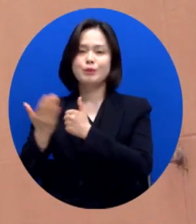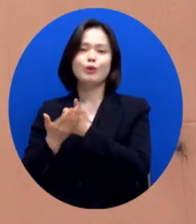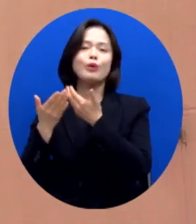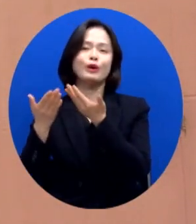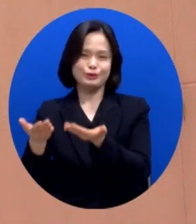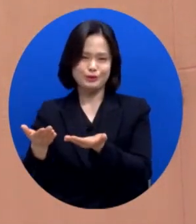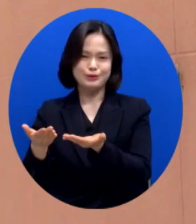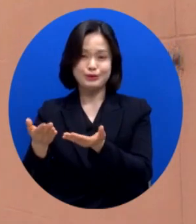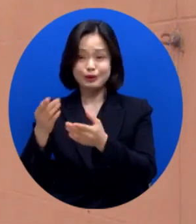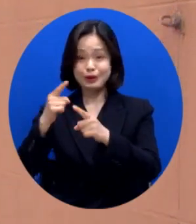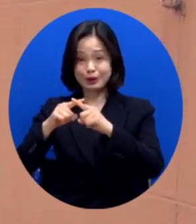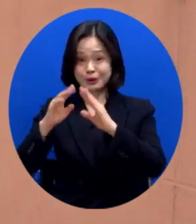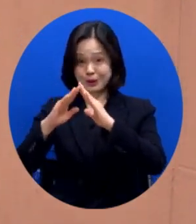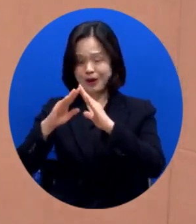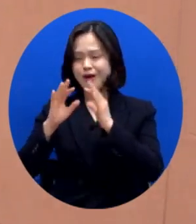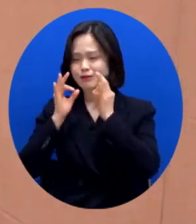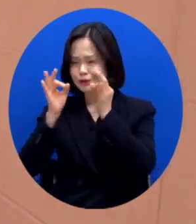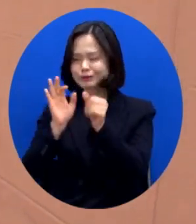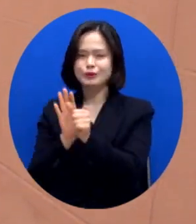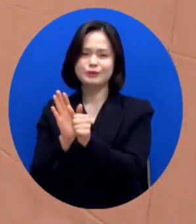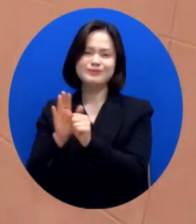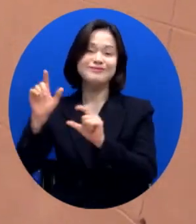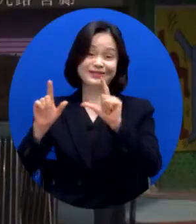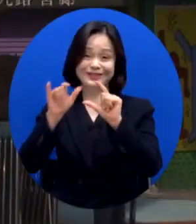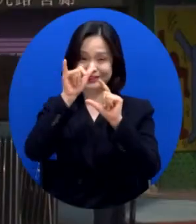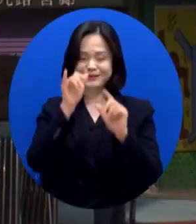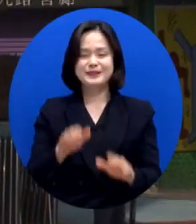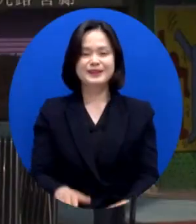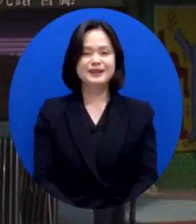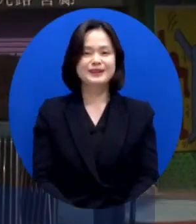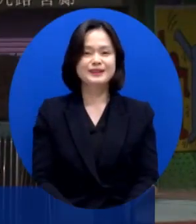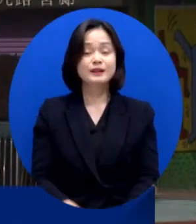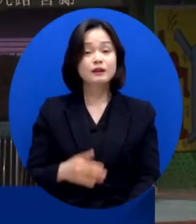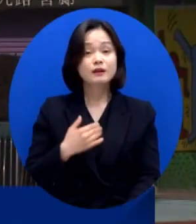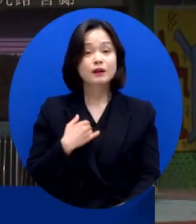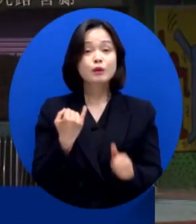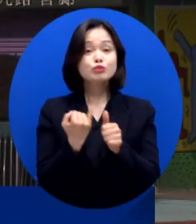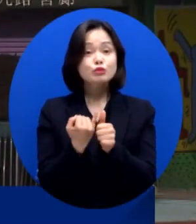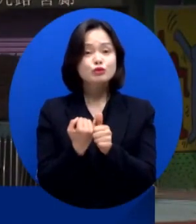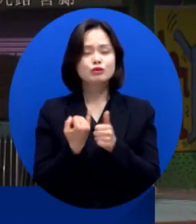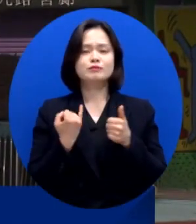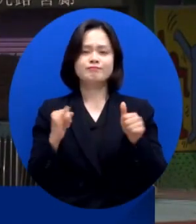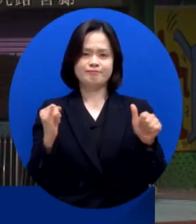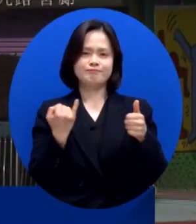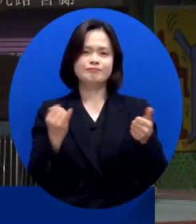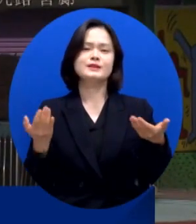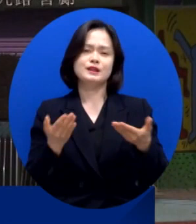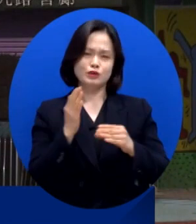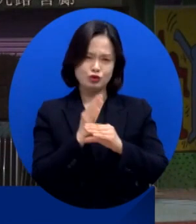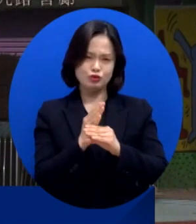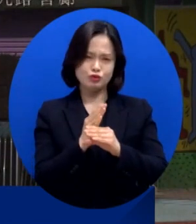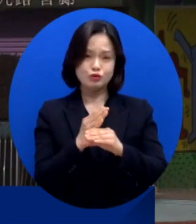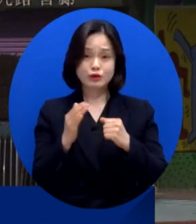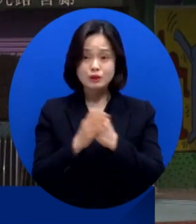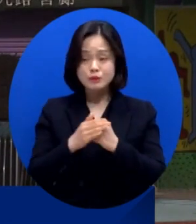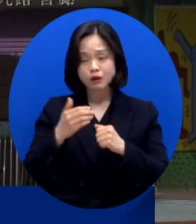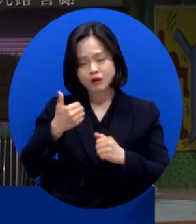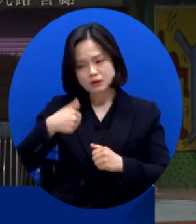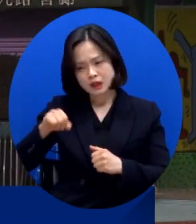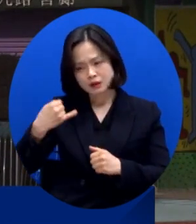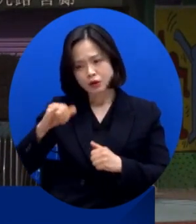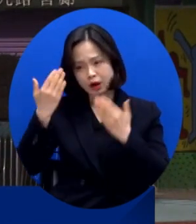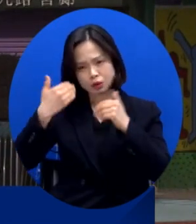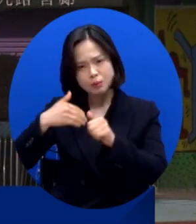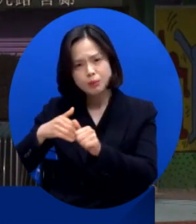묵묵히 동네 지킴이 역할을 감당하고 있습니다. 맞벌이 가정으로 교회에서 설치해 주신 CCTV 때문에